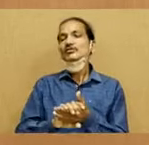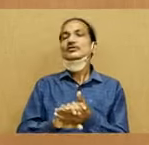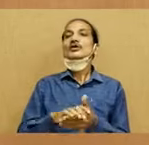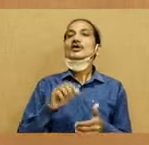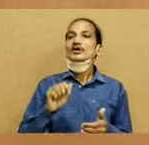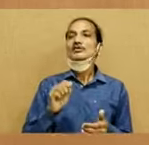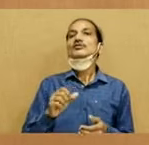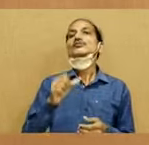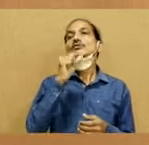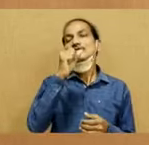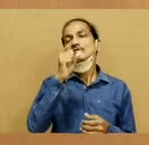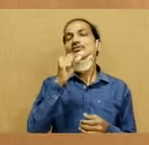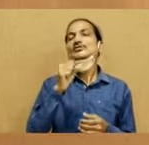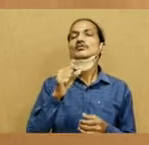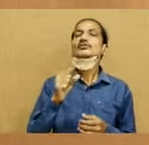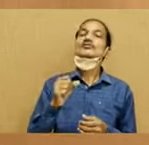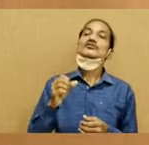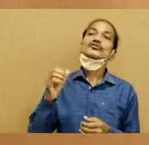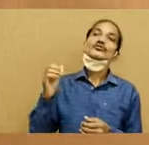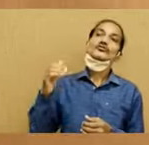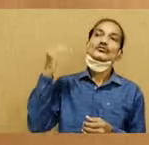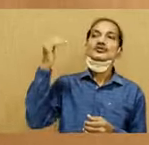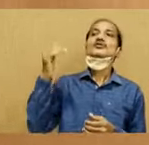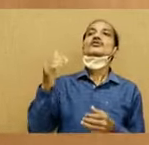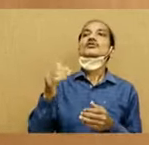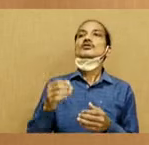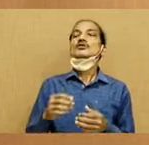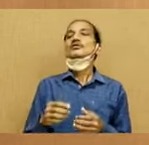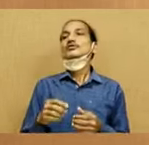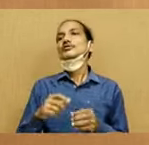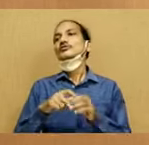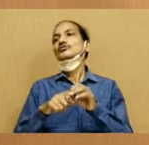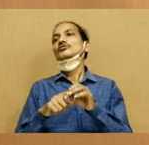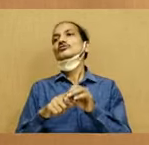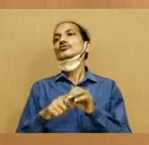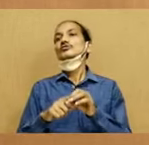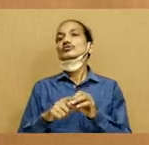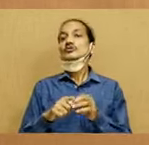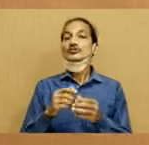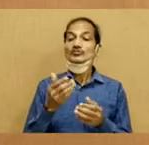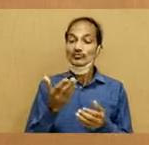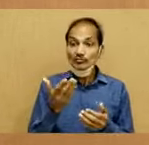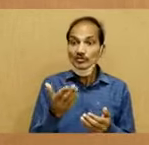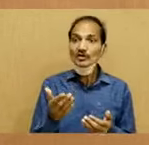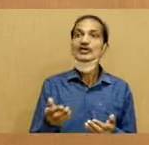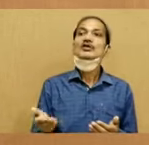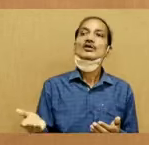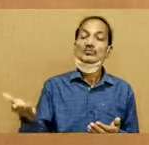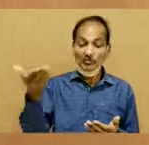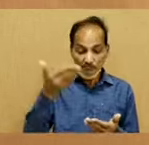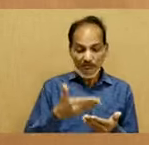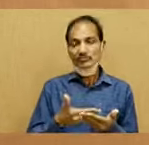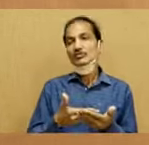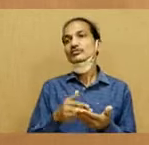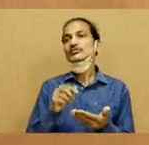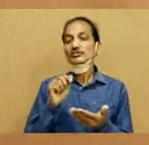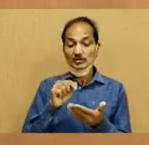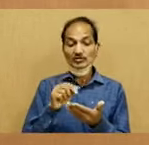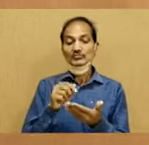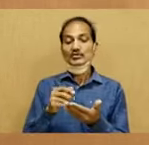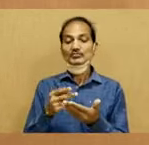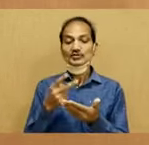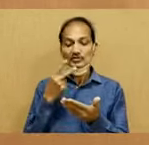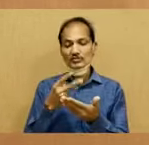ପ୍ରତିନିଧିମାନଙ୍କର ପ୍ରଶ୍ନ ଯେଉଁଗୁଡ଼ିକ ଆମ ପାଖକୁ ଆସୁଛି ବର୍ତ୍ତମାନ ଲଗାତାର, ତା ଉପରେ ଟିକିଏ ନଜର ରଖିବା। ଯେଉଁ ପ୍ରଶ୍ନଗୁଡ଼ିକ